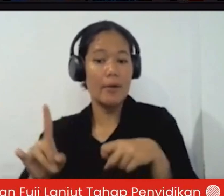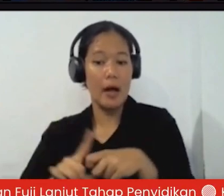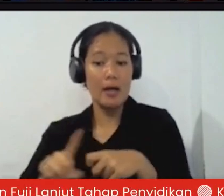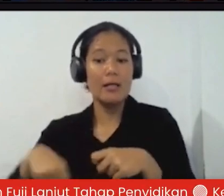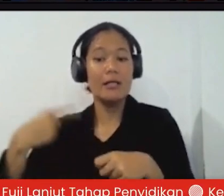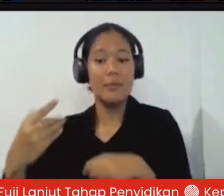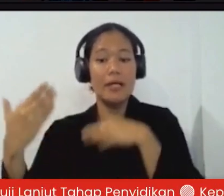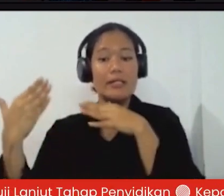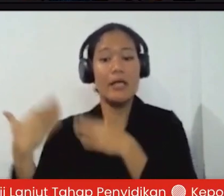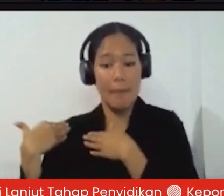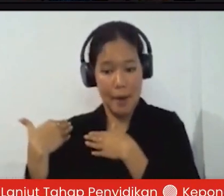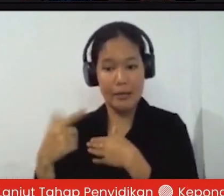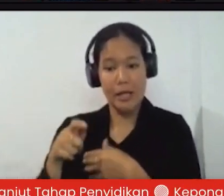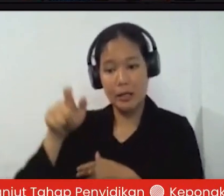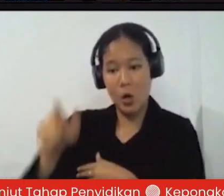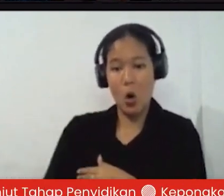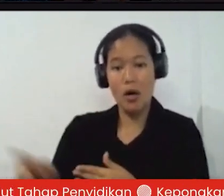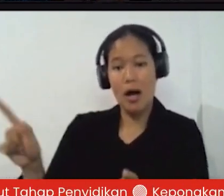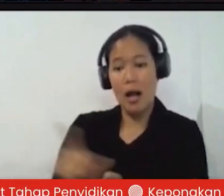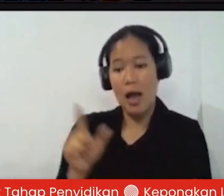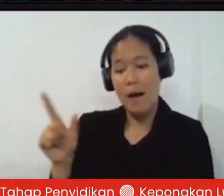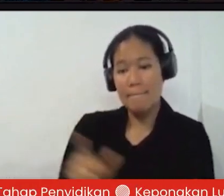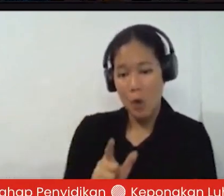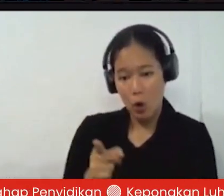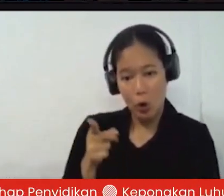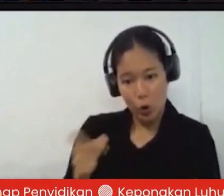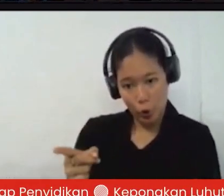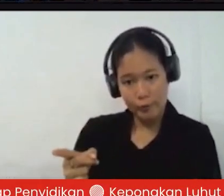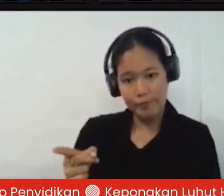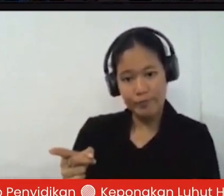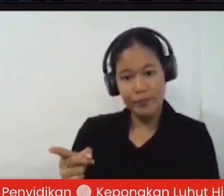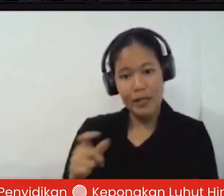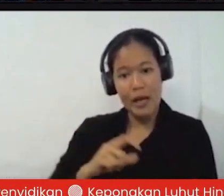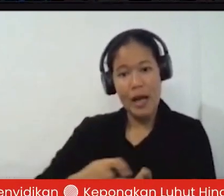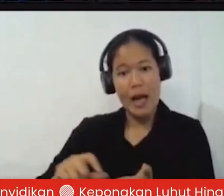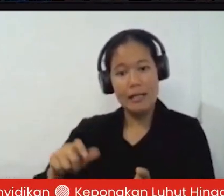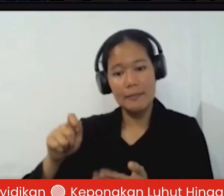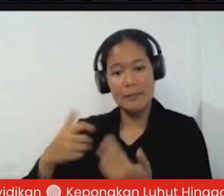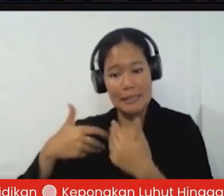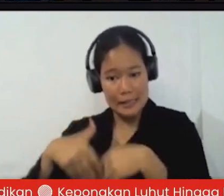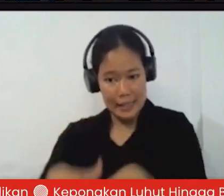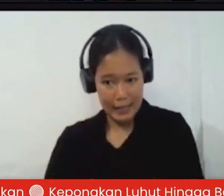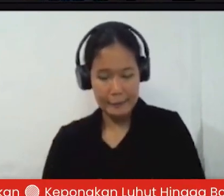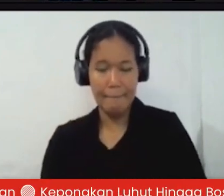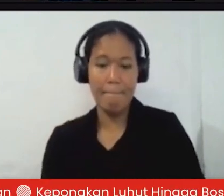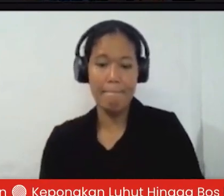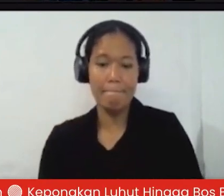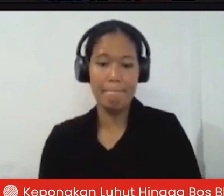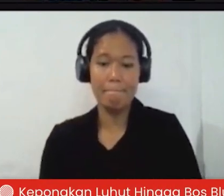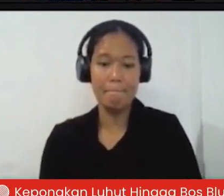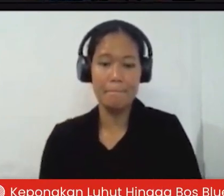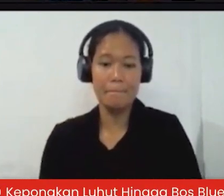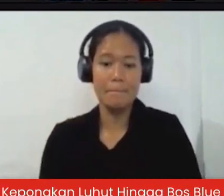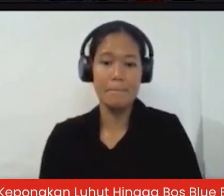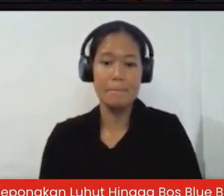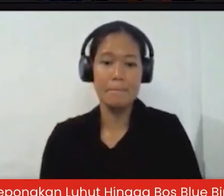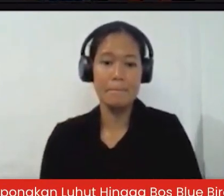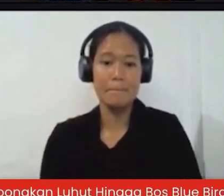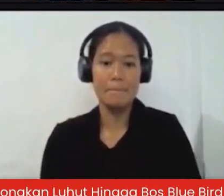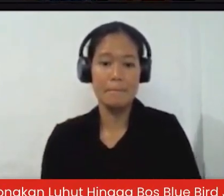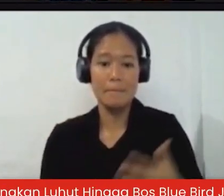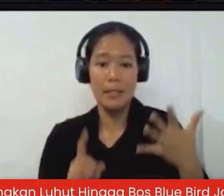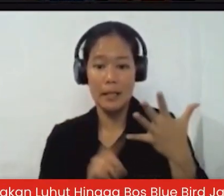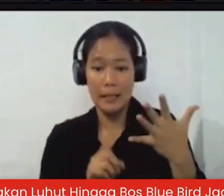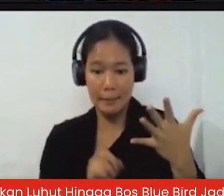sampai masa jabatan Hakim terlapor sebagai hakim konstitusi berakhir lima